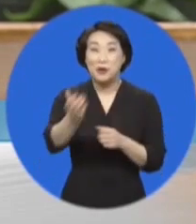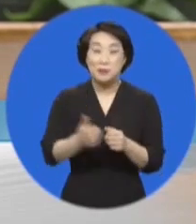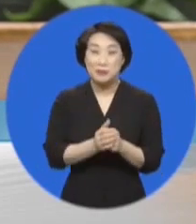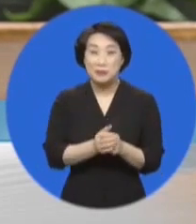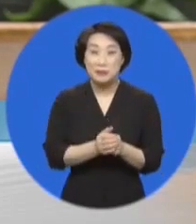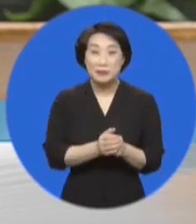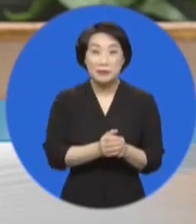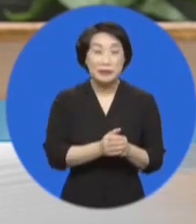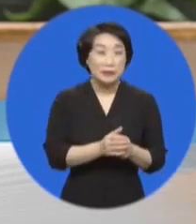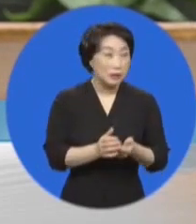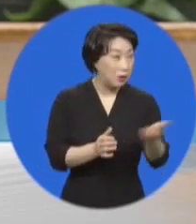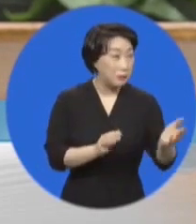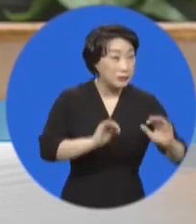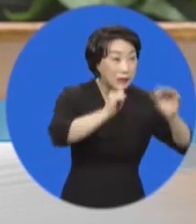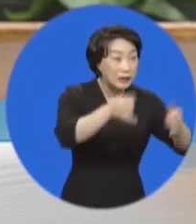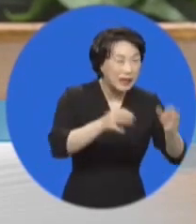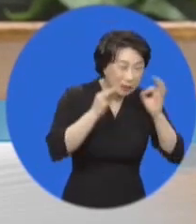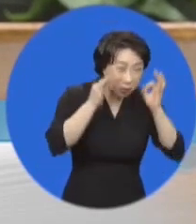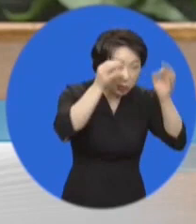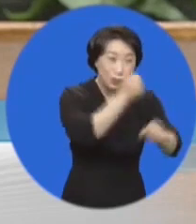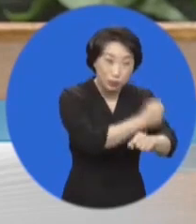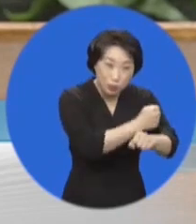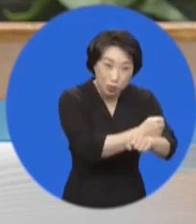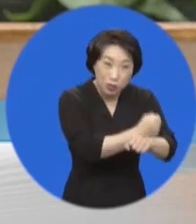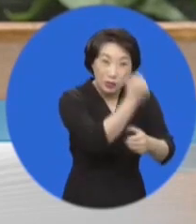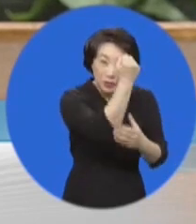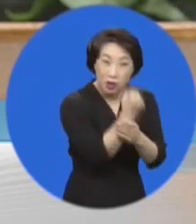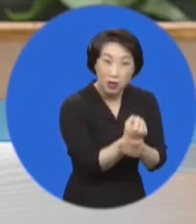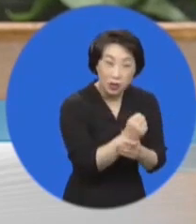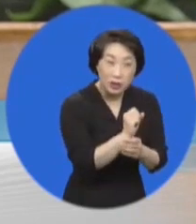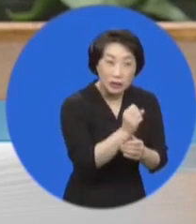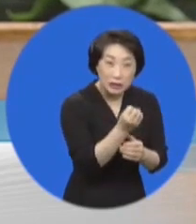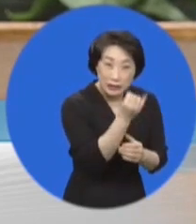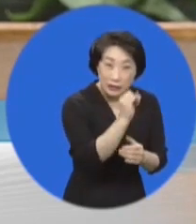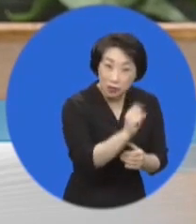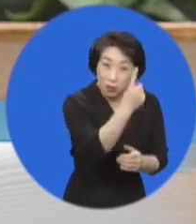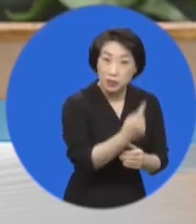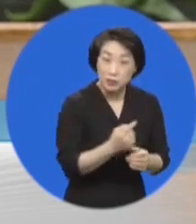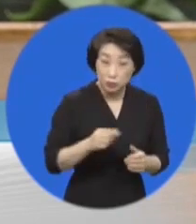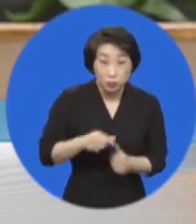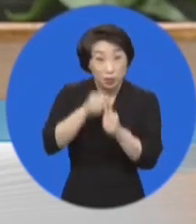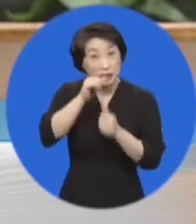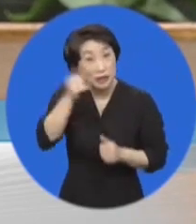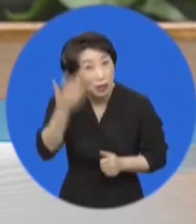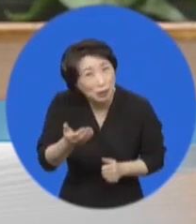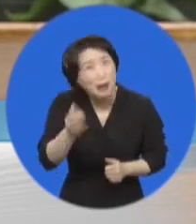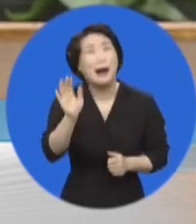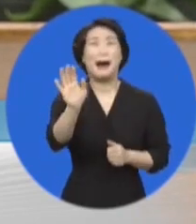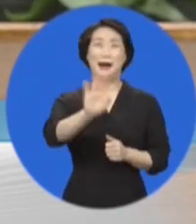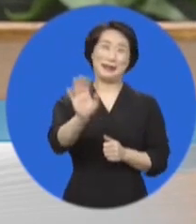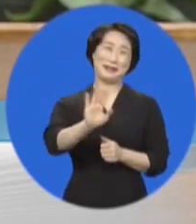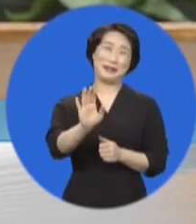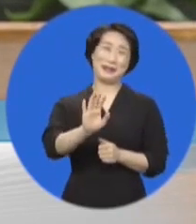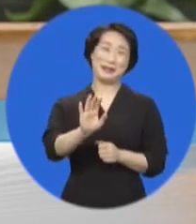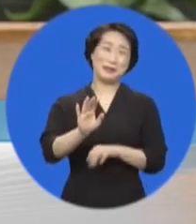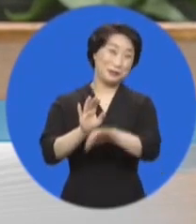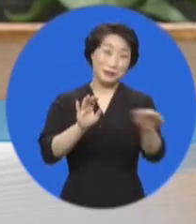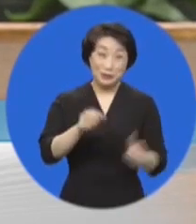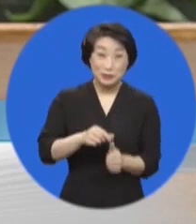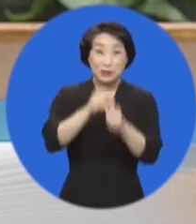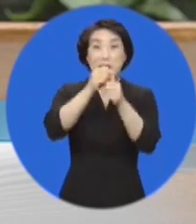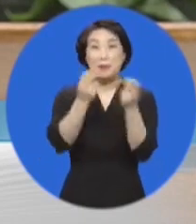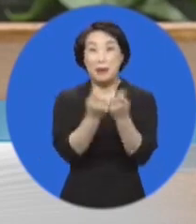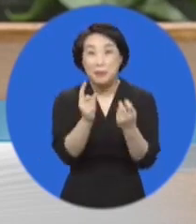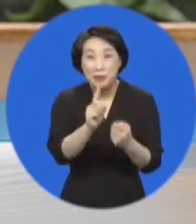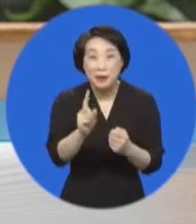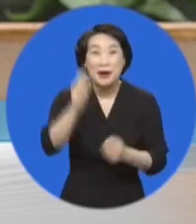세상의 노력이나 수고나 썩어질 씨로된 것이다. 아니냐? 아니다. 우리가 구원받은